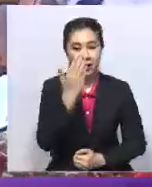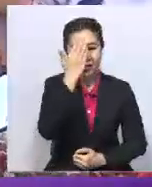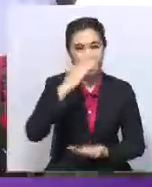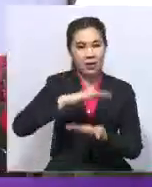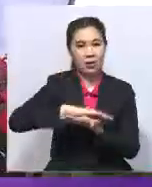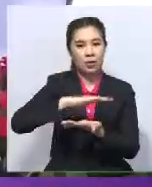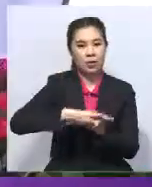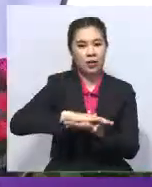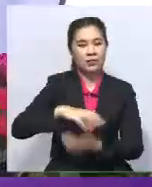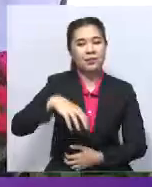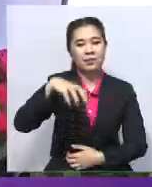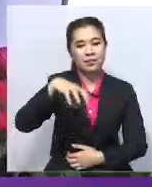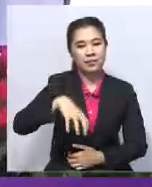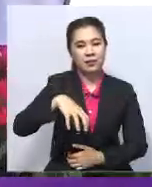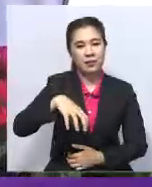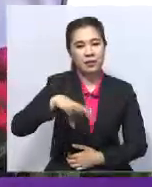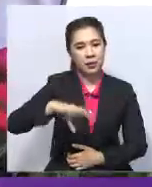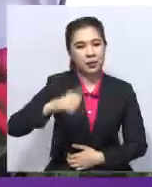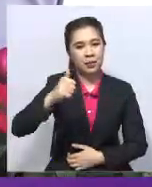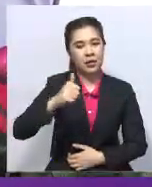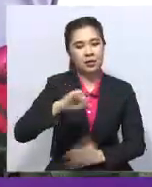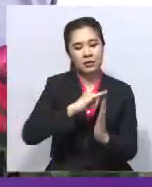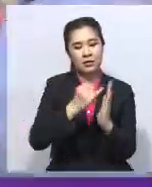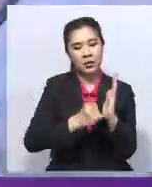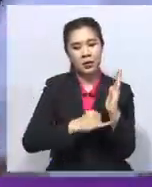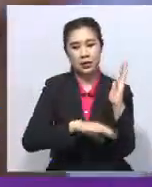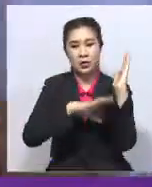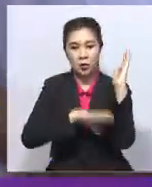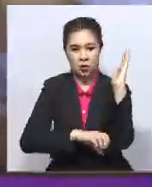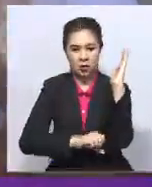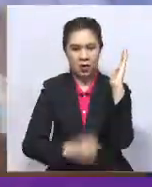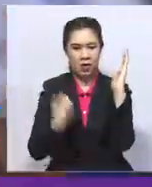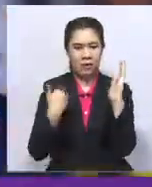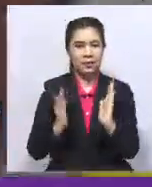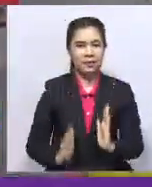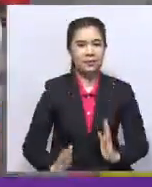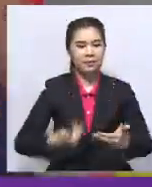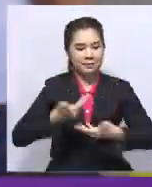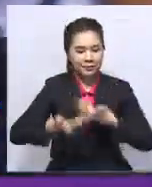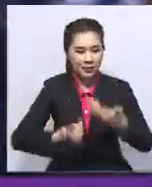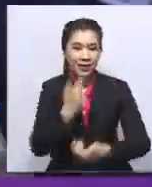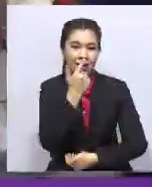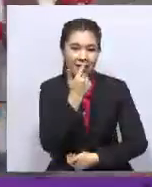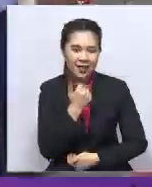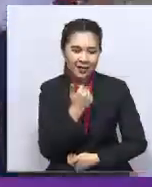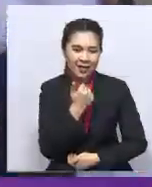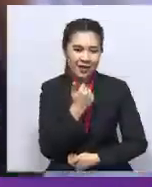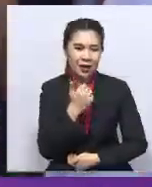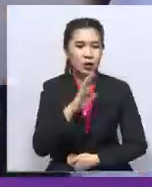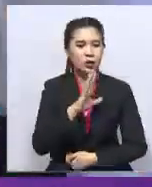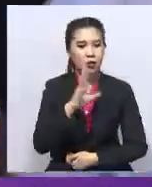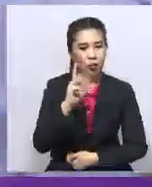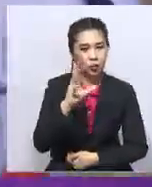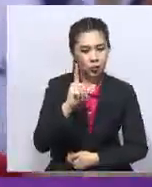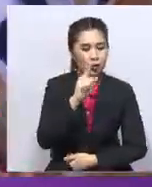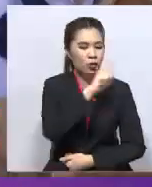รนารีเฉลิมสงขลาอำเภอเมืองจังหวัดสงขลามีพ่อค้าแม่ค้านำดอกกุหลาบทั้งสีแดงนะครับดอกกุหลาบชมพู